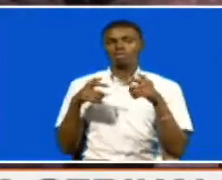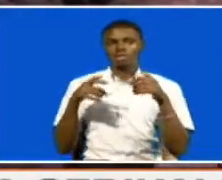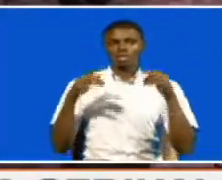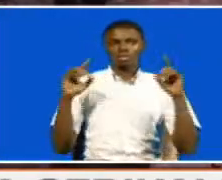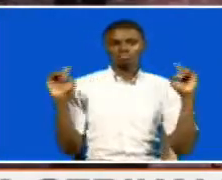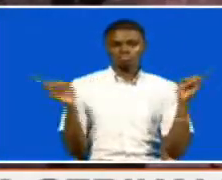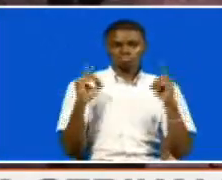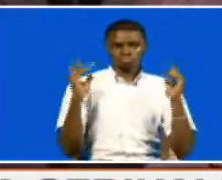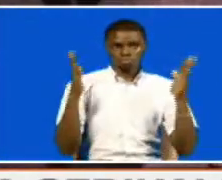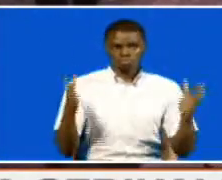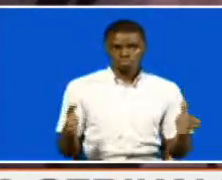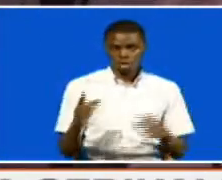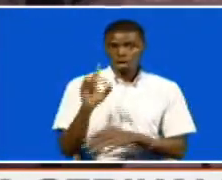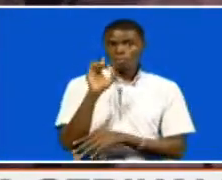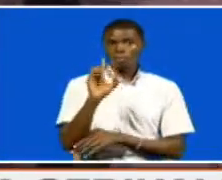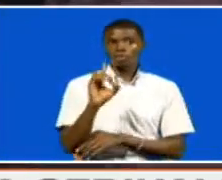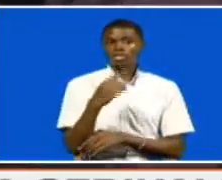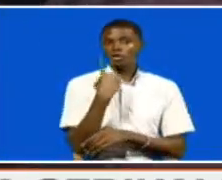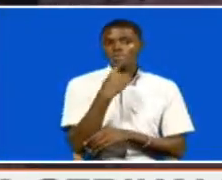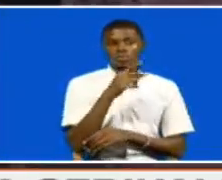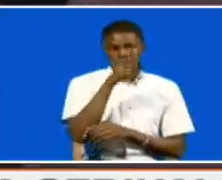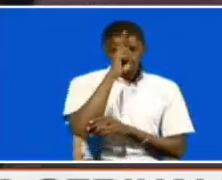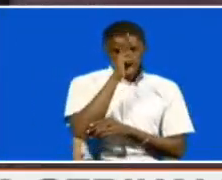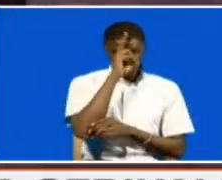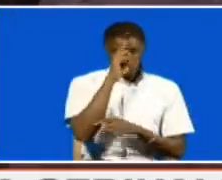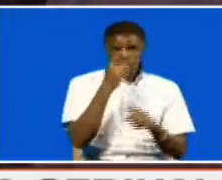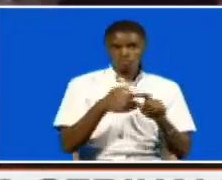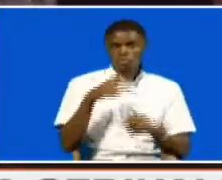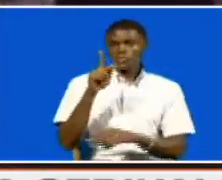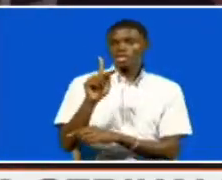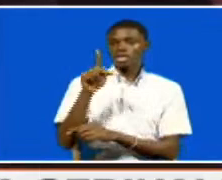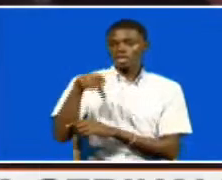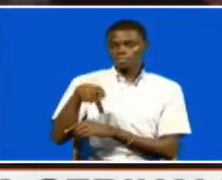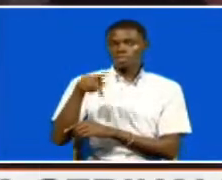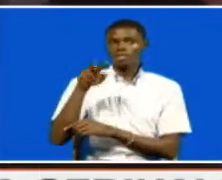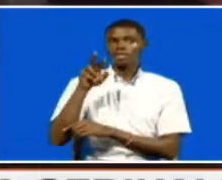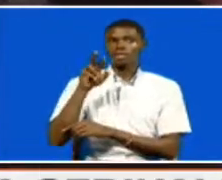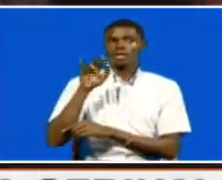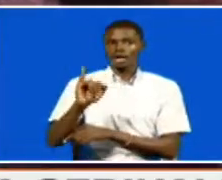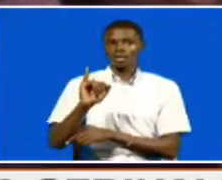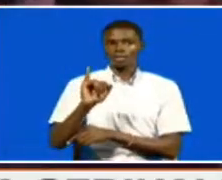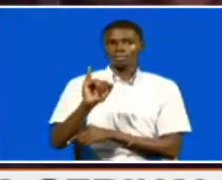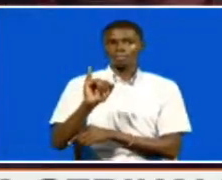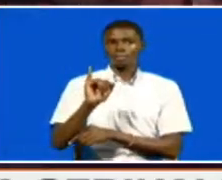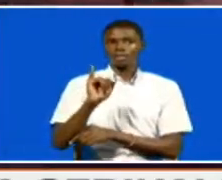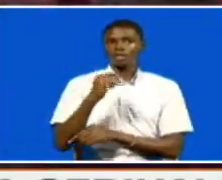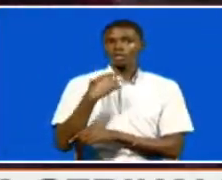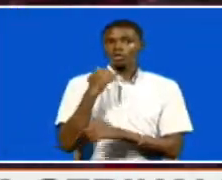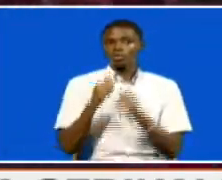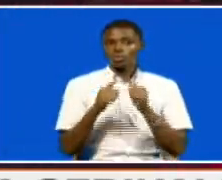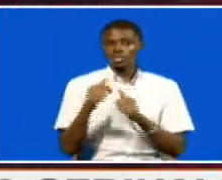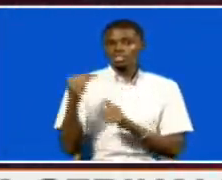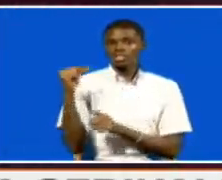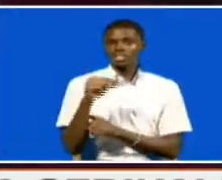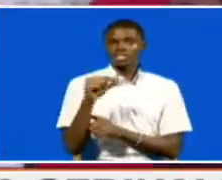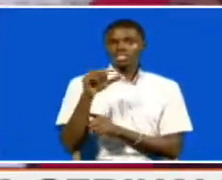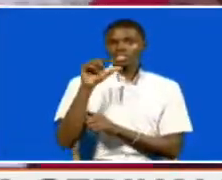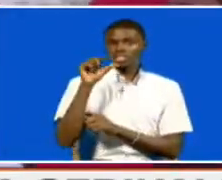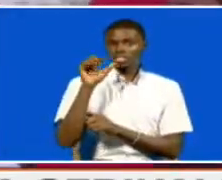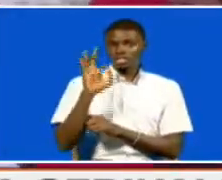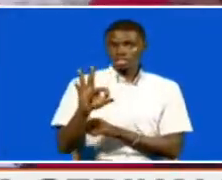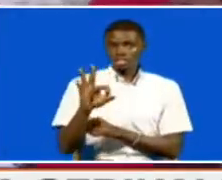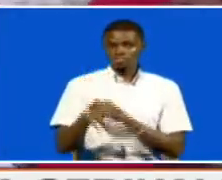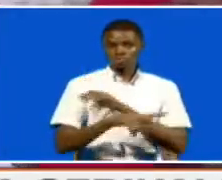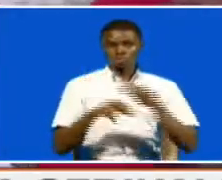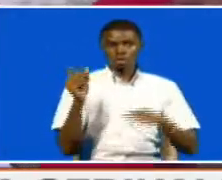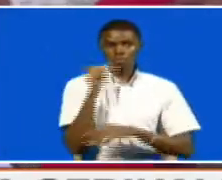hao, mmoja wao akiwa askari wa akiba kutoka KPR ambaye silaha yake aina ya G3 pia iliibwa.